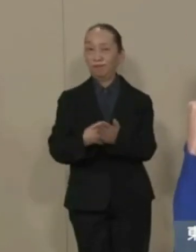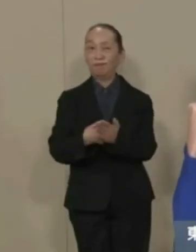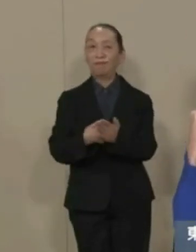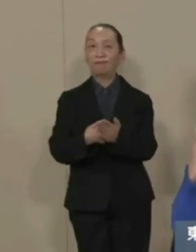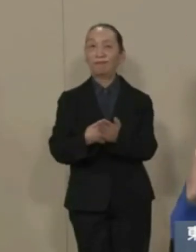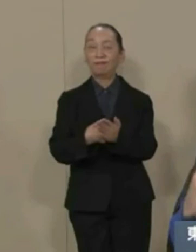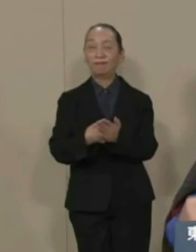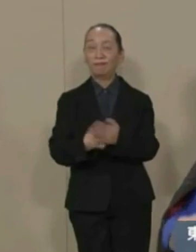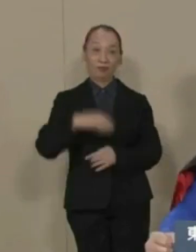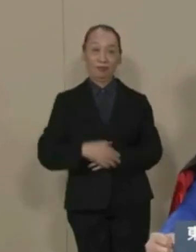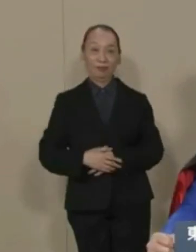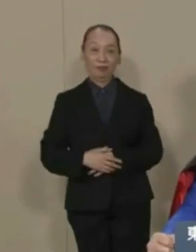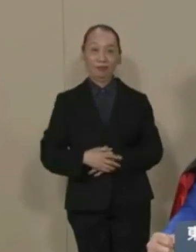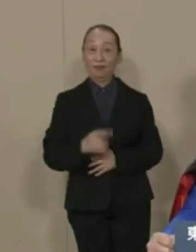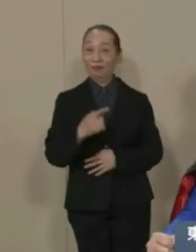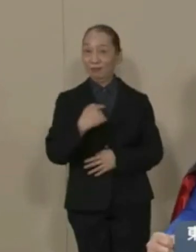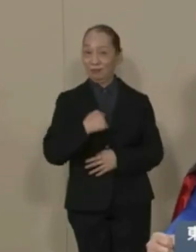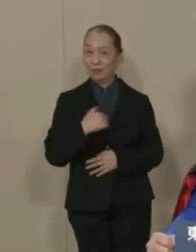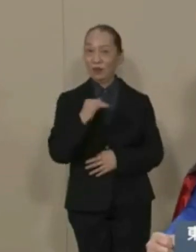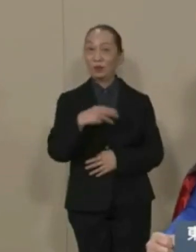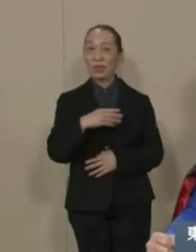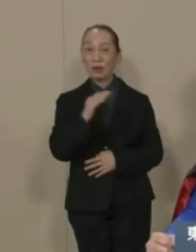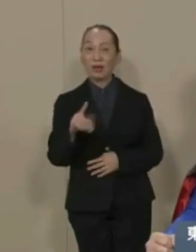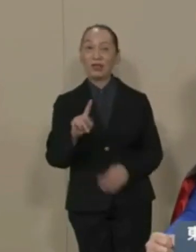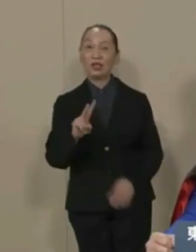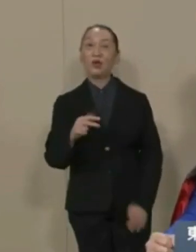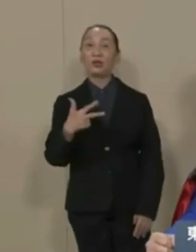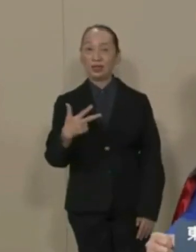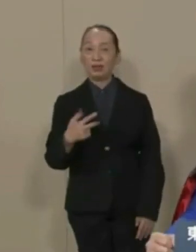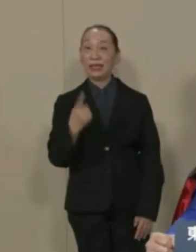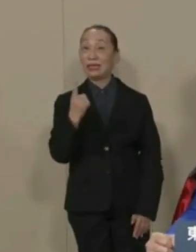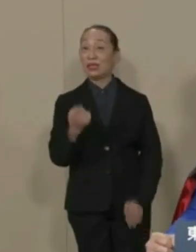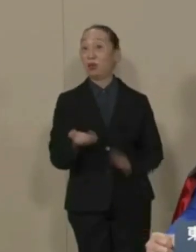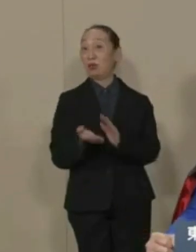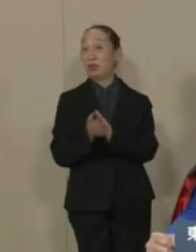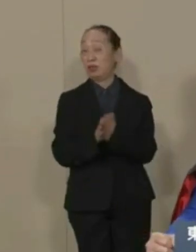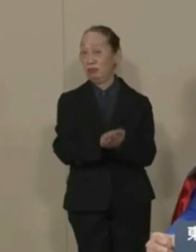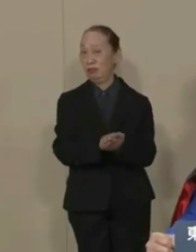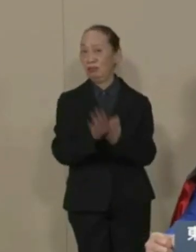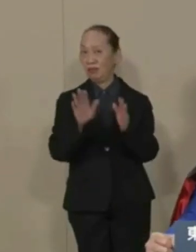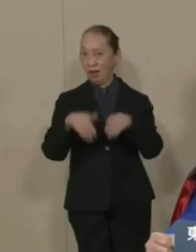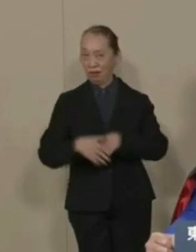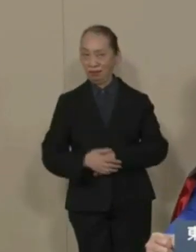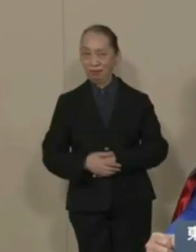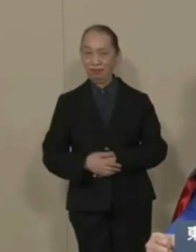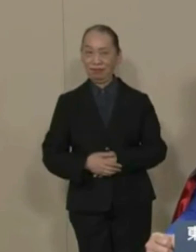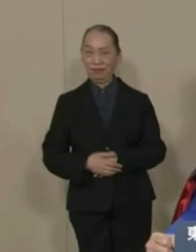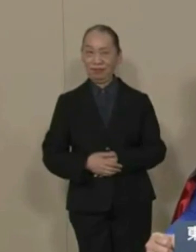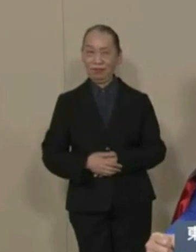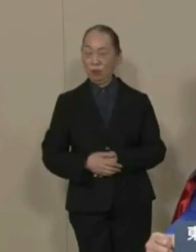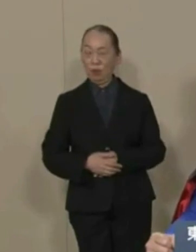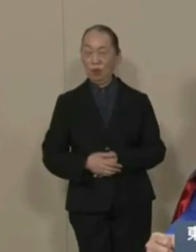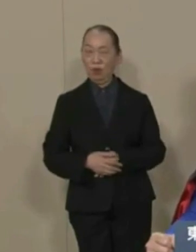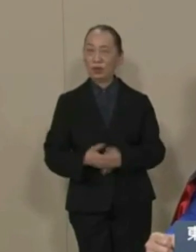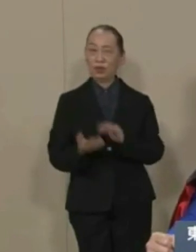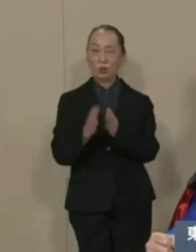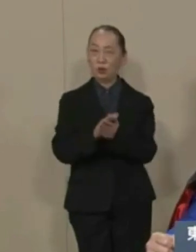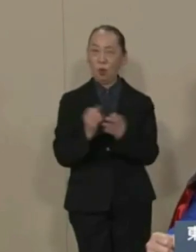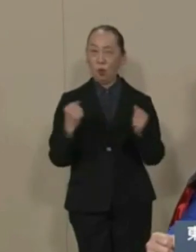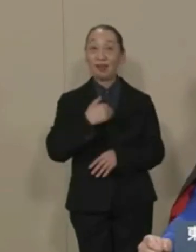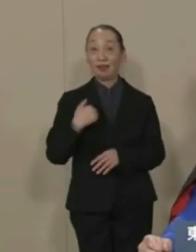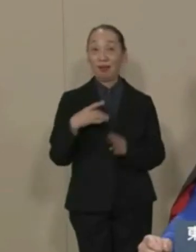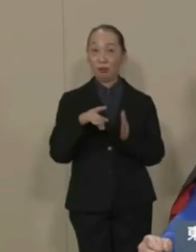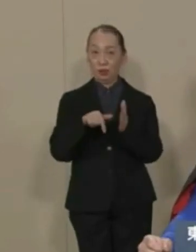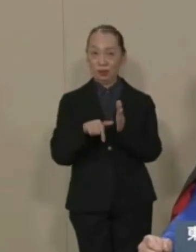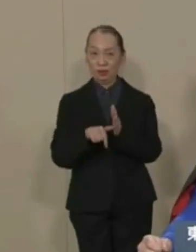たコミュ裕はリスト真奈未もう死ぬことすら怖くはありませ